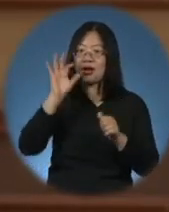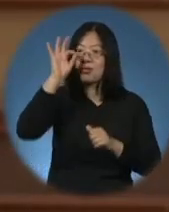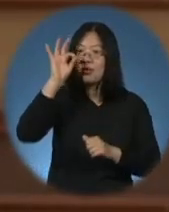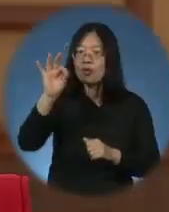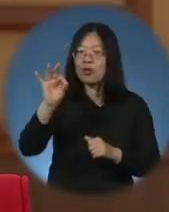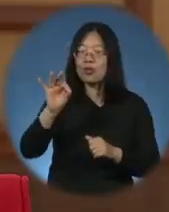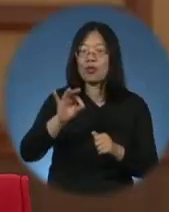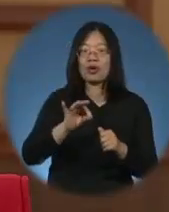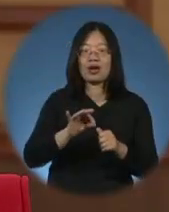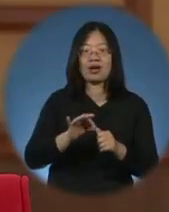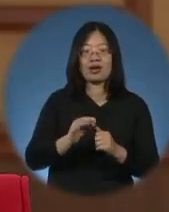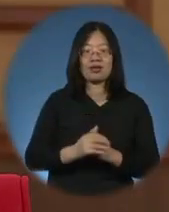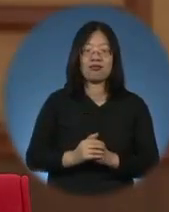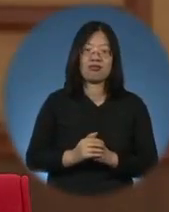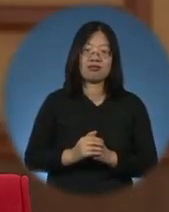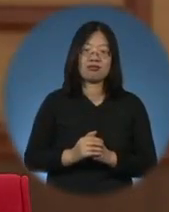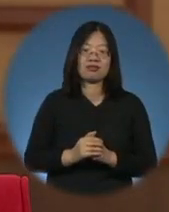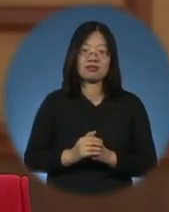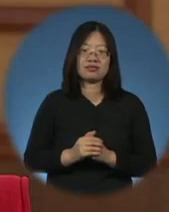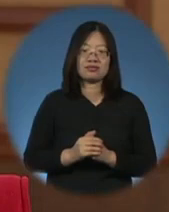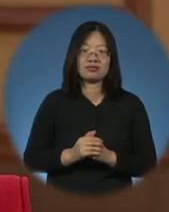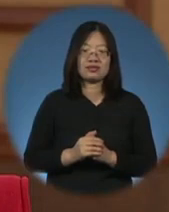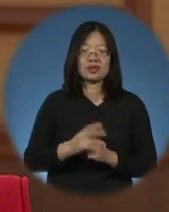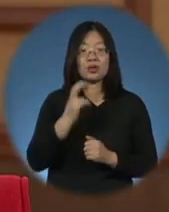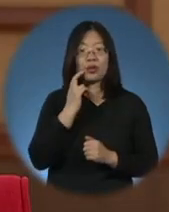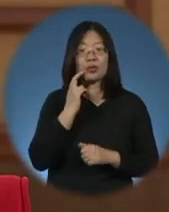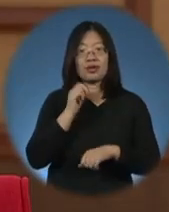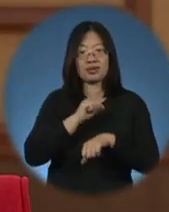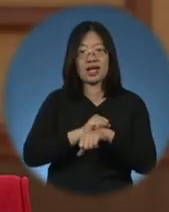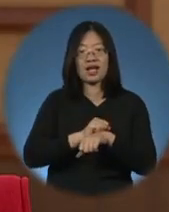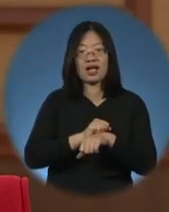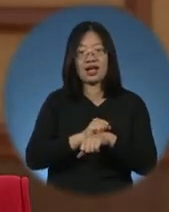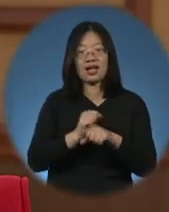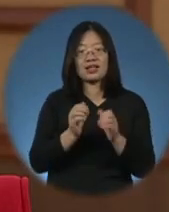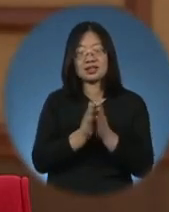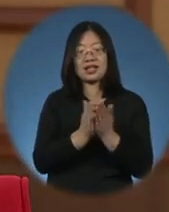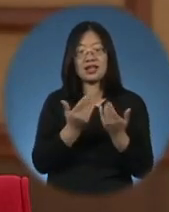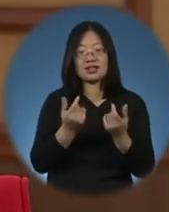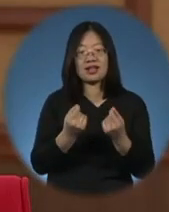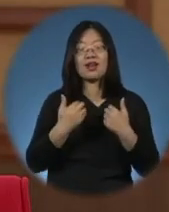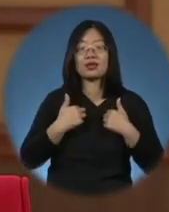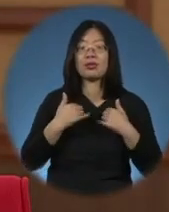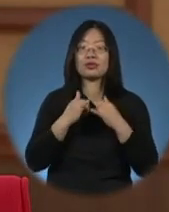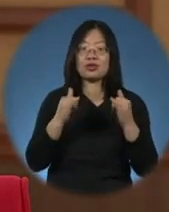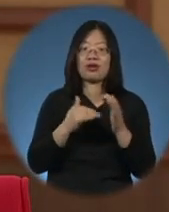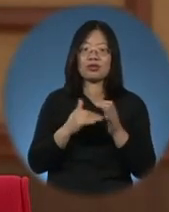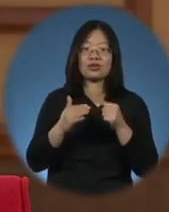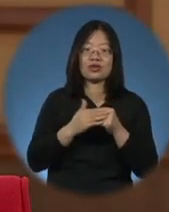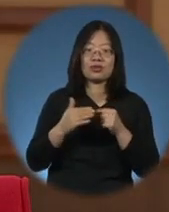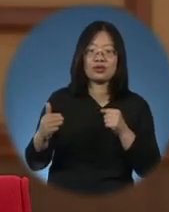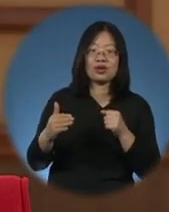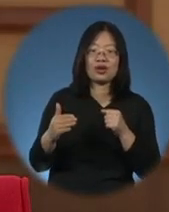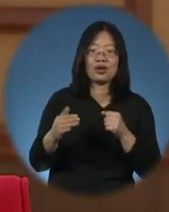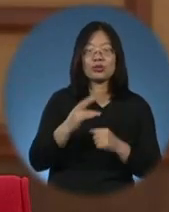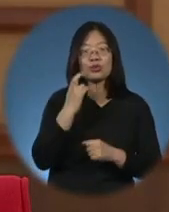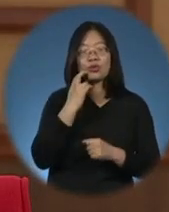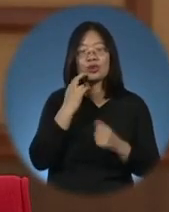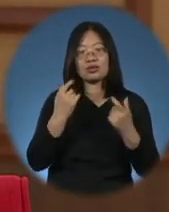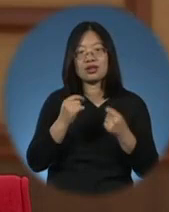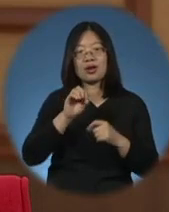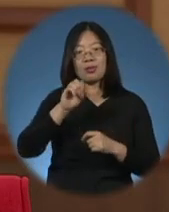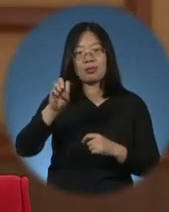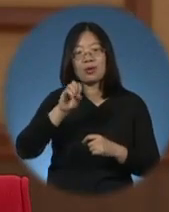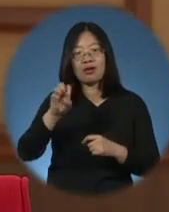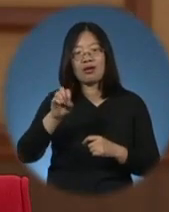때는 이분이 파인만 씨 농담도 잘하시네요라는 책이 있듯이 정말 재밌는 사람이거든요. 예. 그래서 저는 이분이 농담처럼